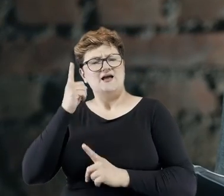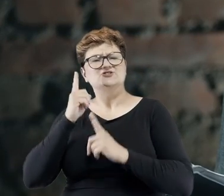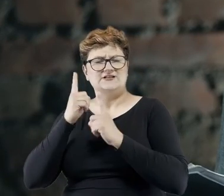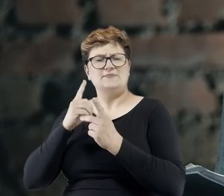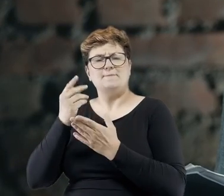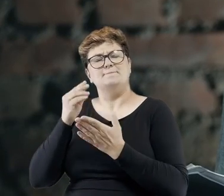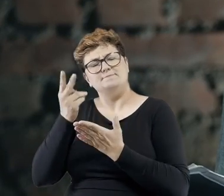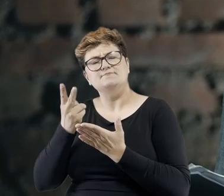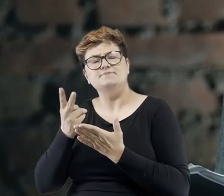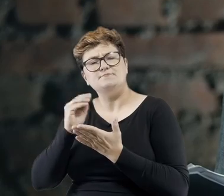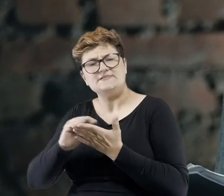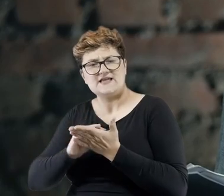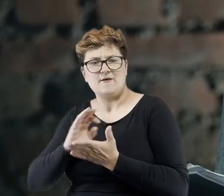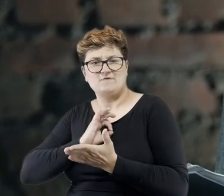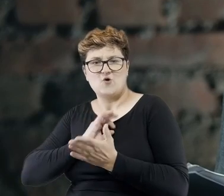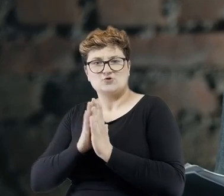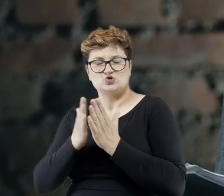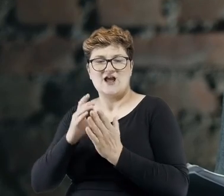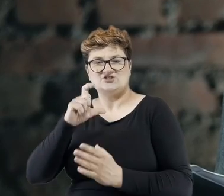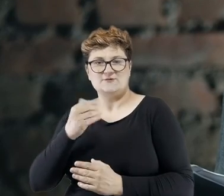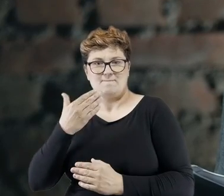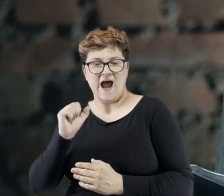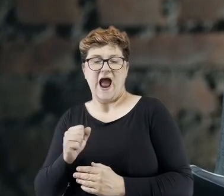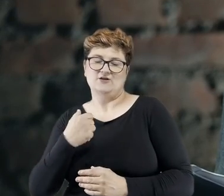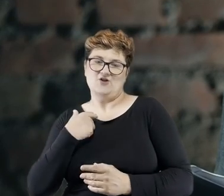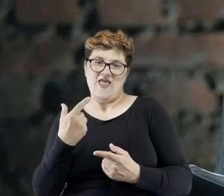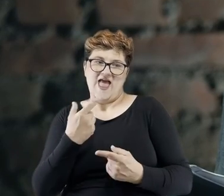książkę Ćma, to wtedy postawiłam taką hipotezę, że ona właściwie